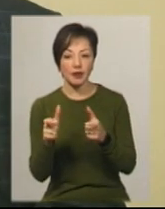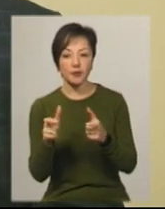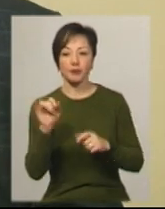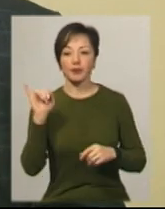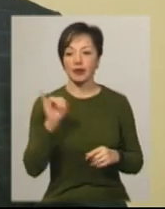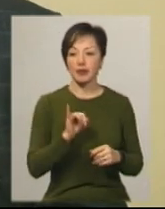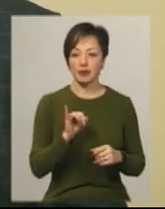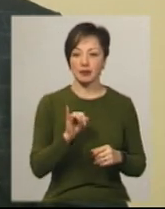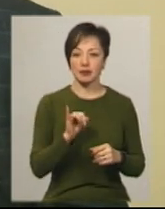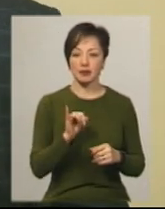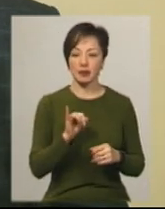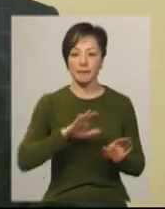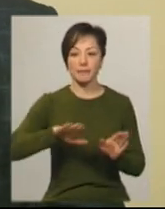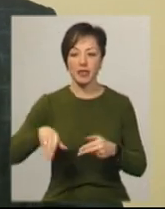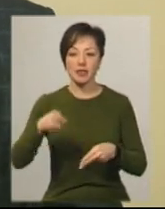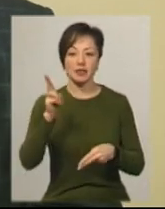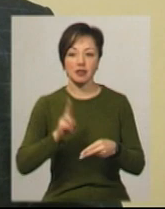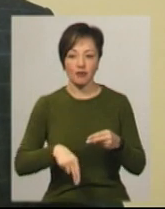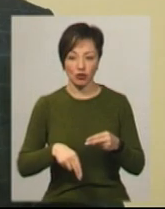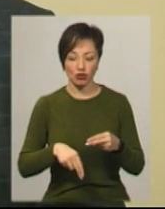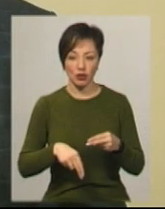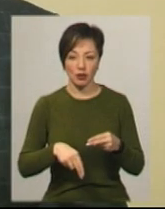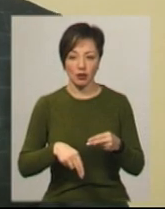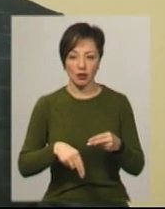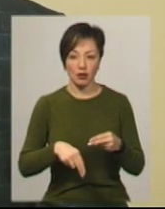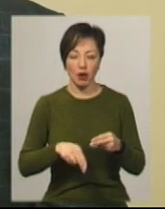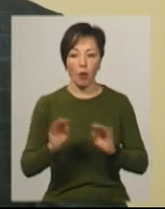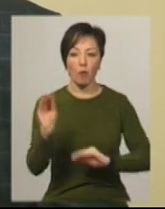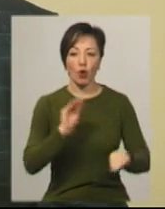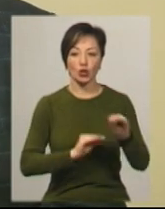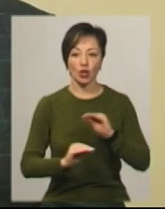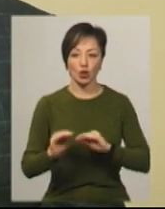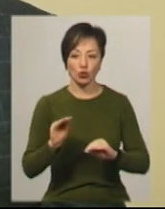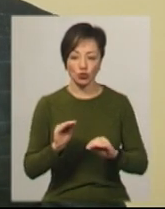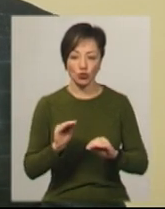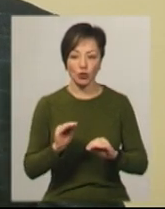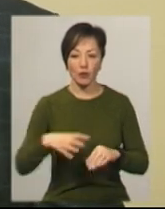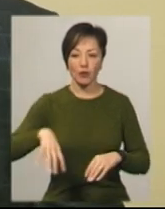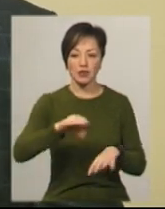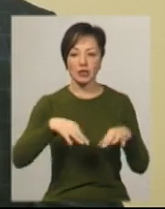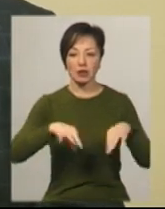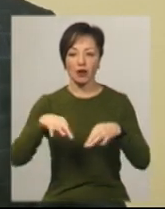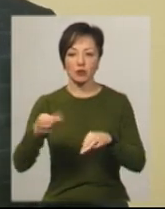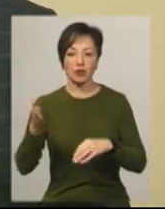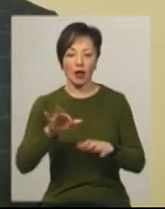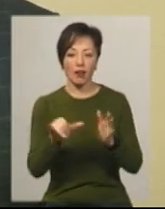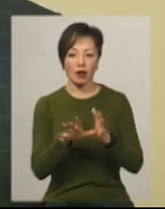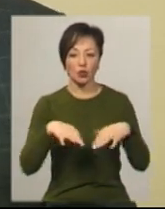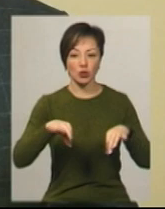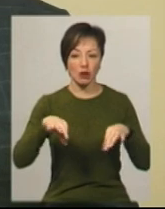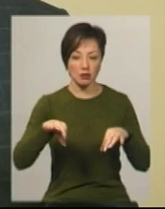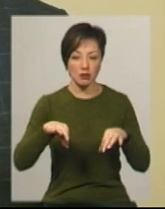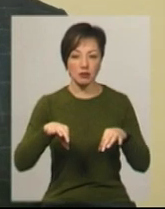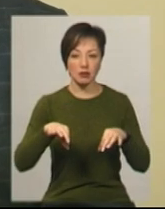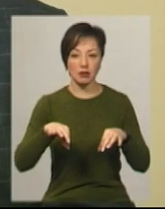І після завершення монтажу по всіх транспортних одиницях електротранспорту